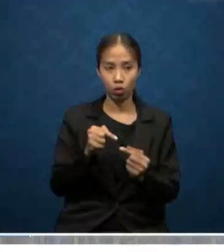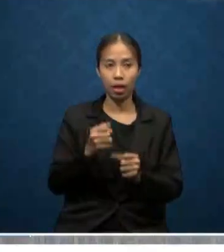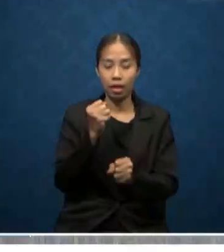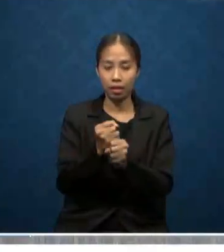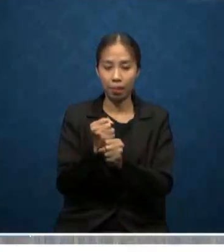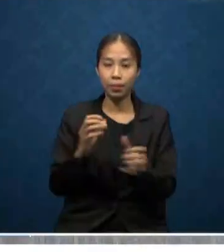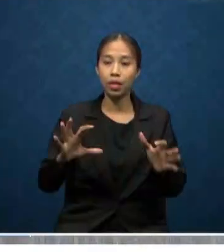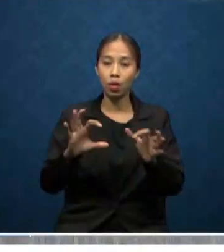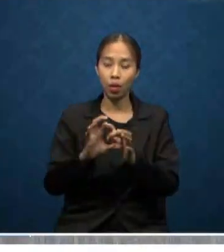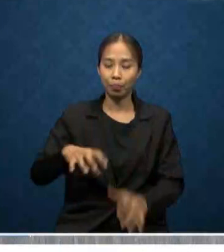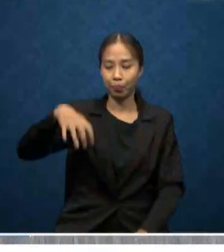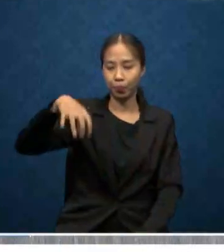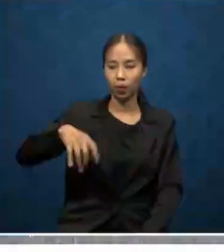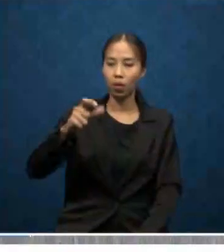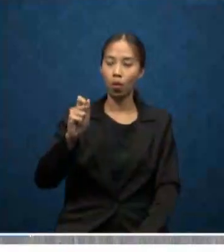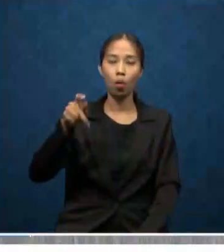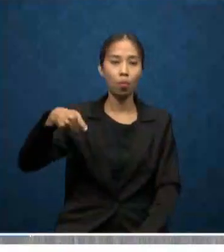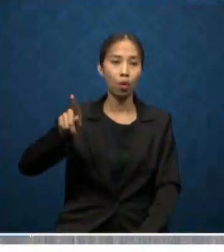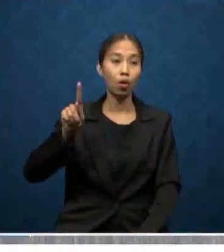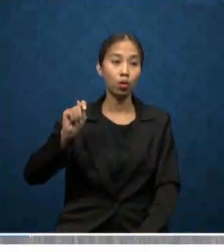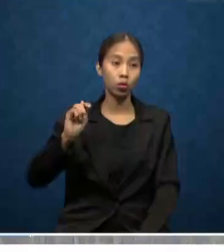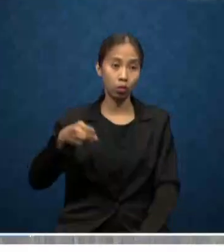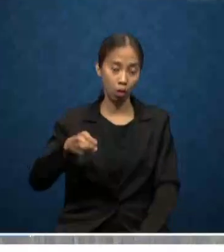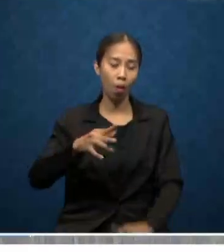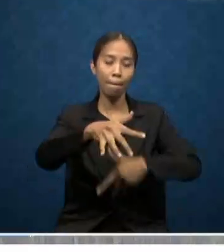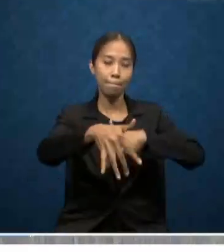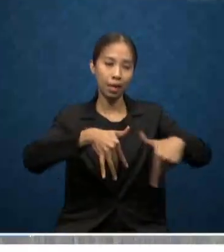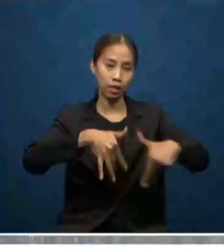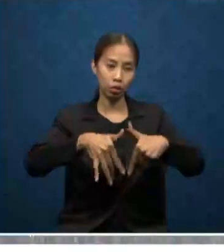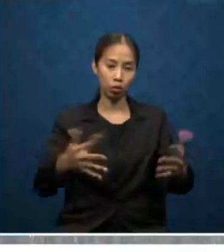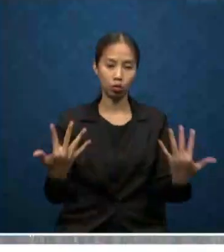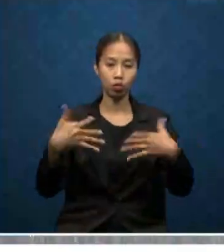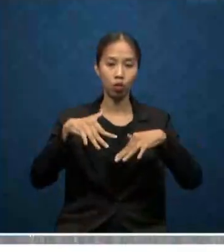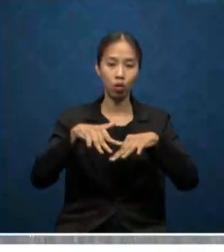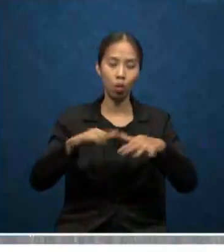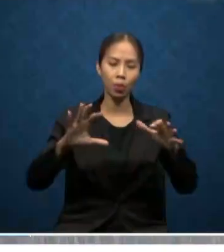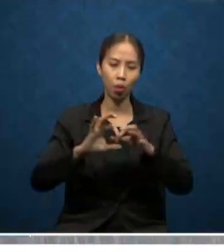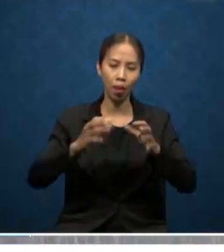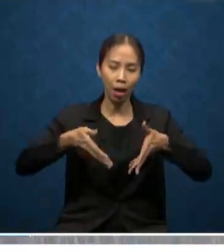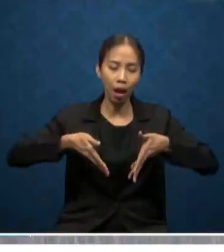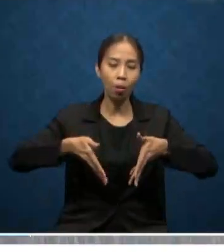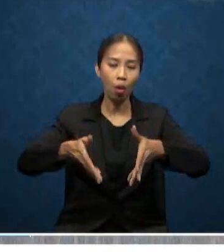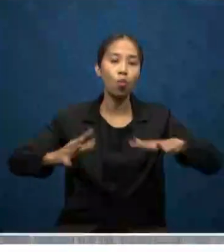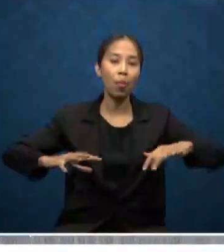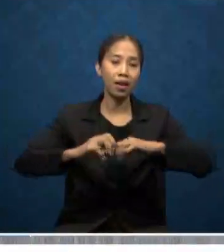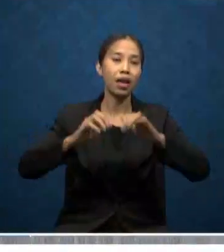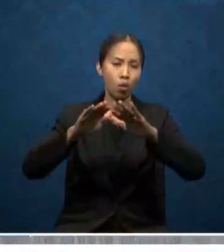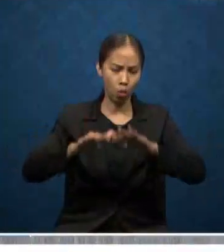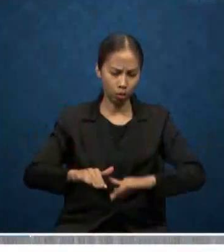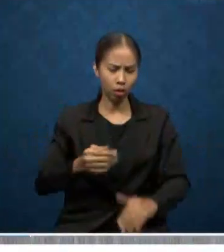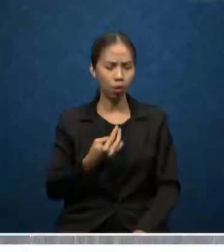การมีส่วนร่วมขององค์กรปกครองส่วนท้องถิ่นและประชาชนในการเสริมสร้างความปลอดภัยนี่นะครับผมมองว่าดีนะครับว่าดูผิวเ